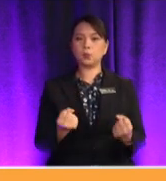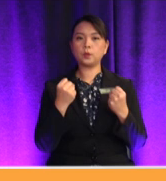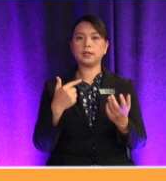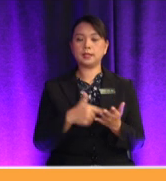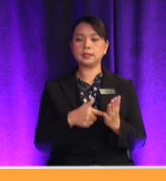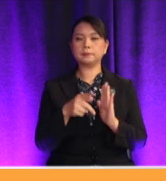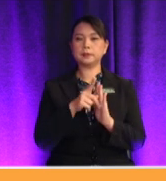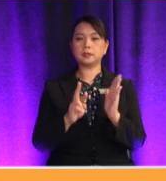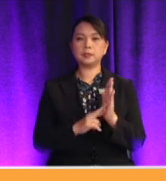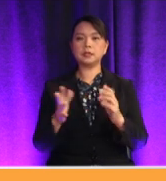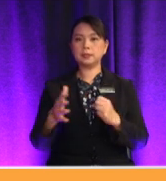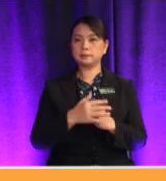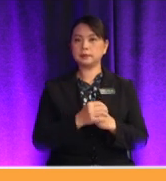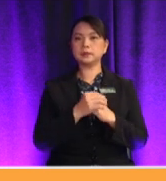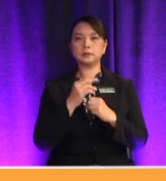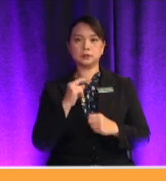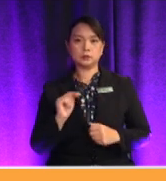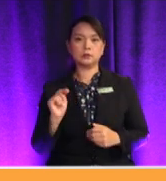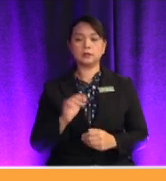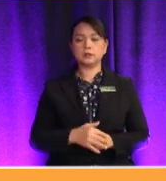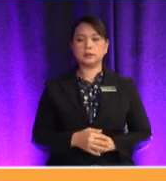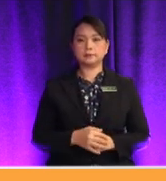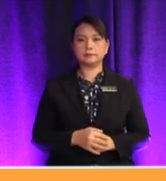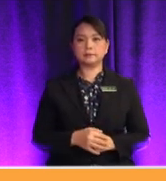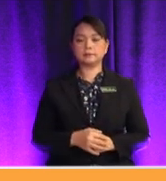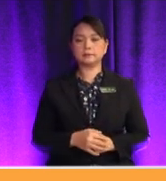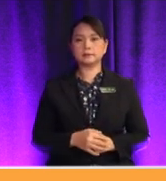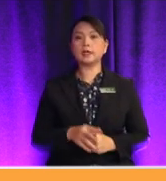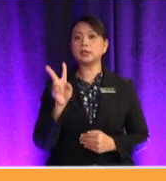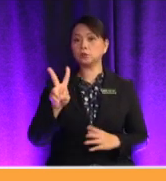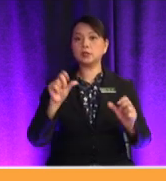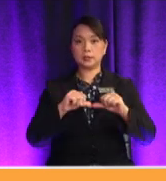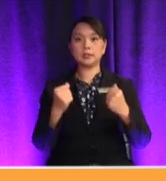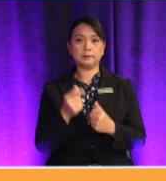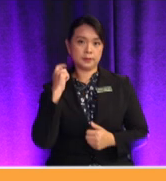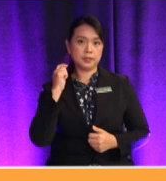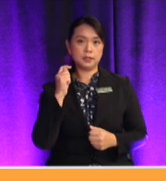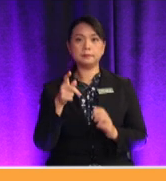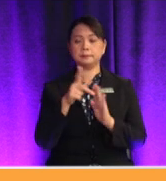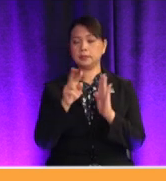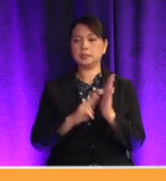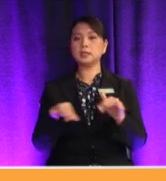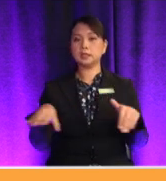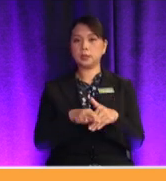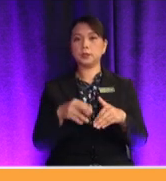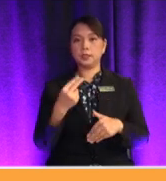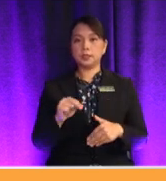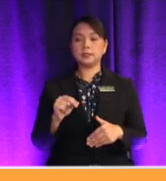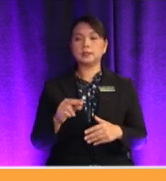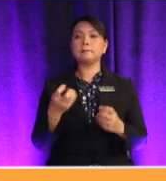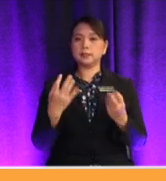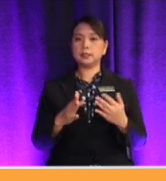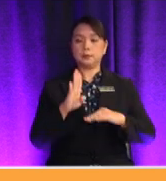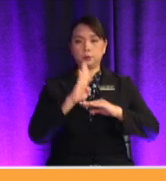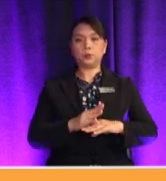perpaduan. Kalau kata tadi, Hanish tadi, dia dah dua kaum yang dia ada pada dia. Betul? Betul. Banyak budaya yang dia telah belajar